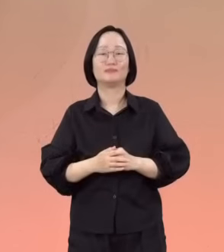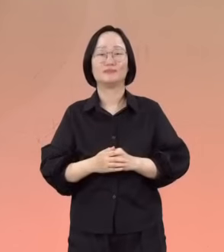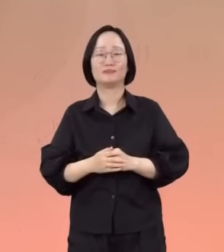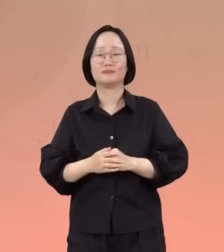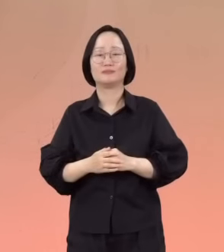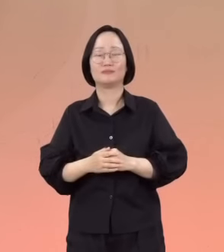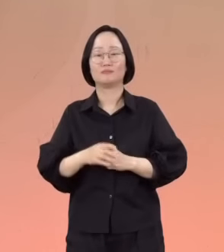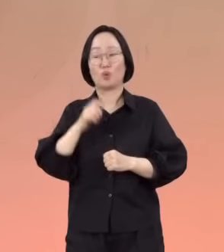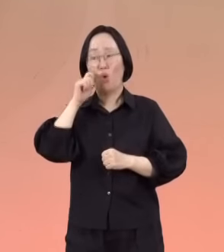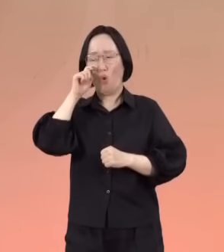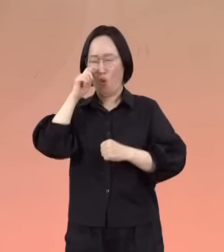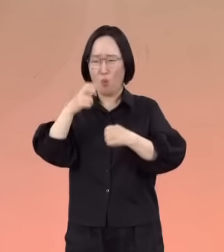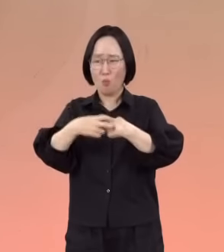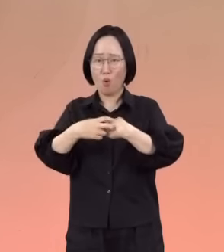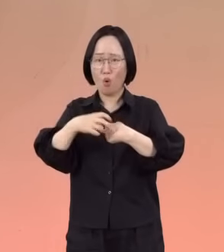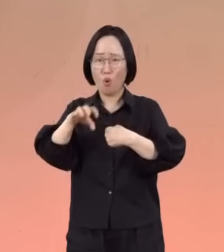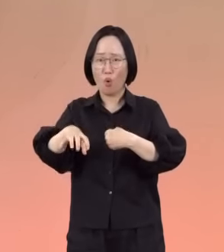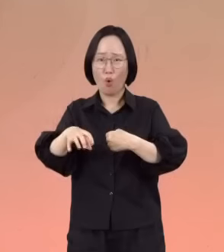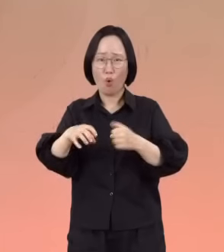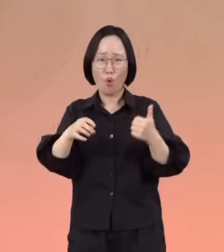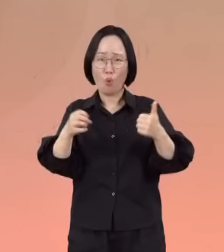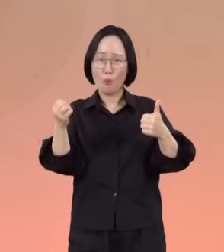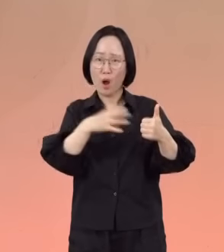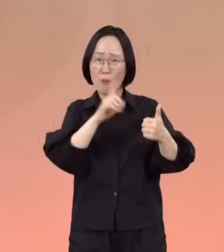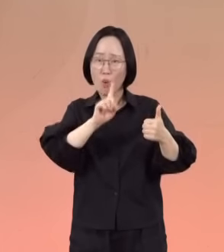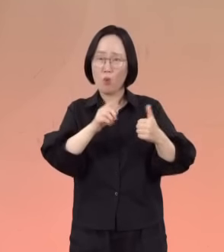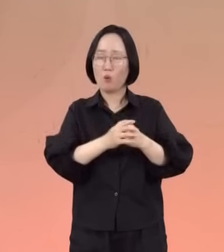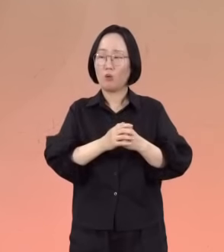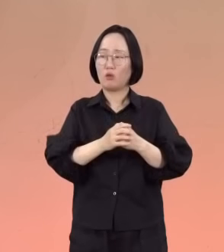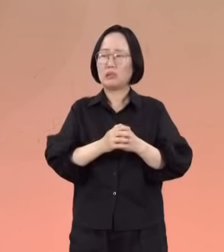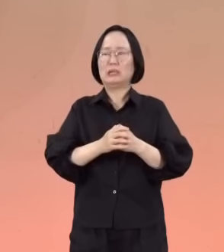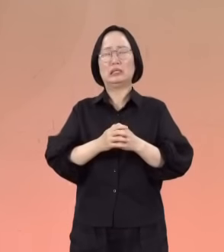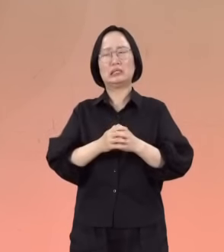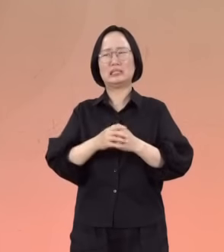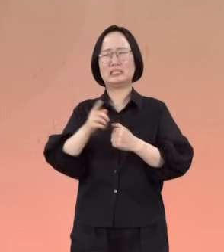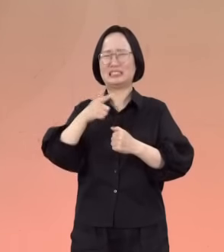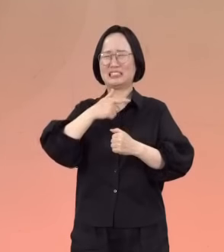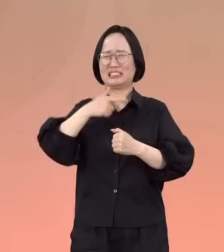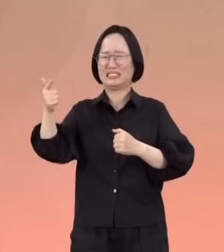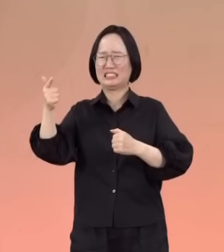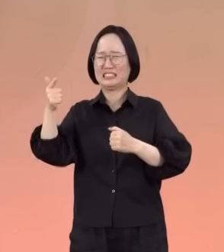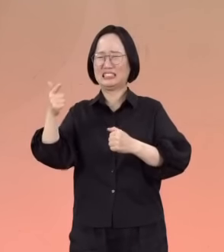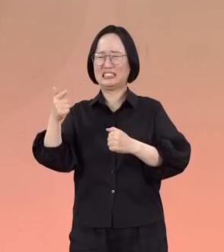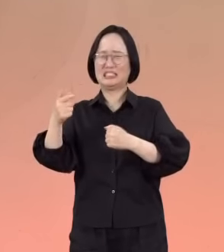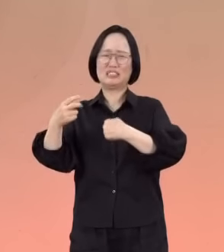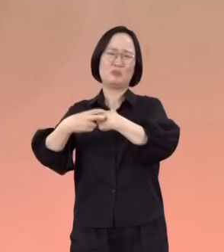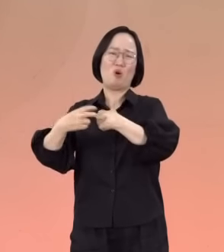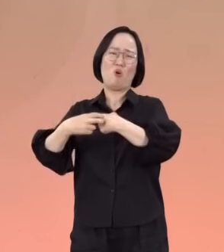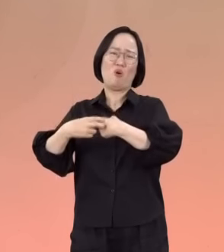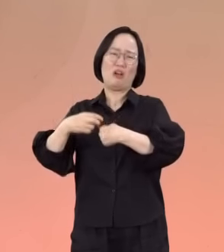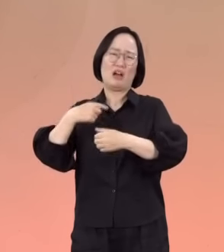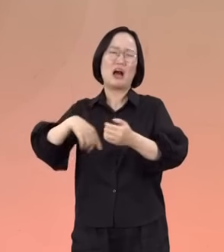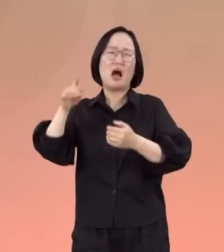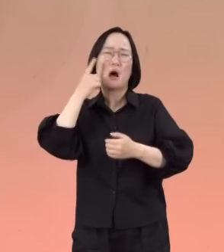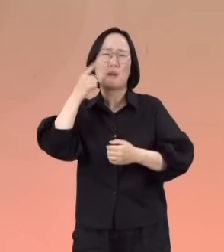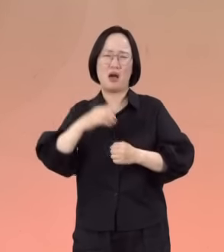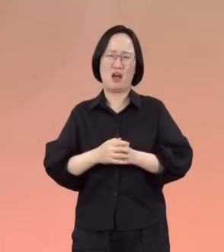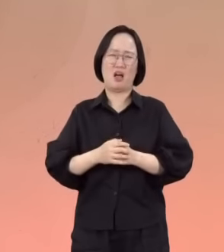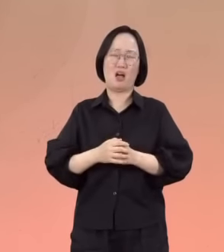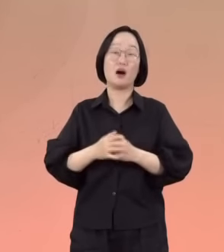병원에서 큰 병원에 가서 정밀 검사 좀 받아봐라 라고 이렇게 권유를 하더랍니다 그래서 서울에